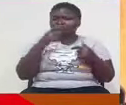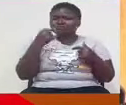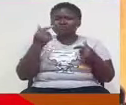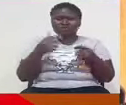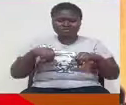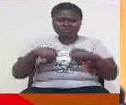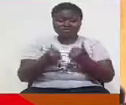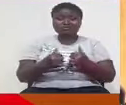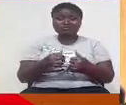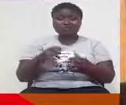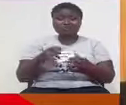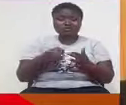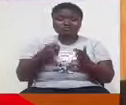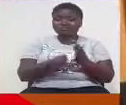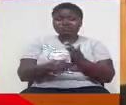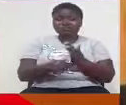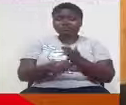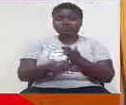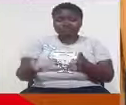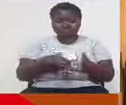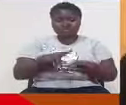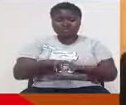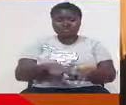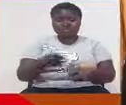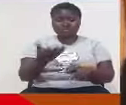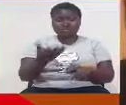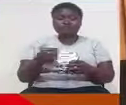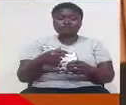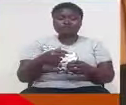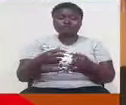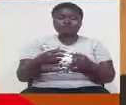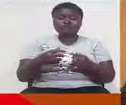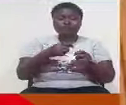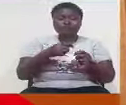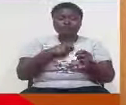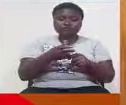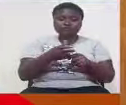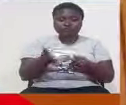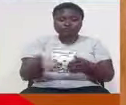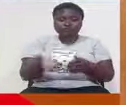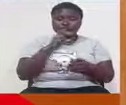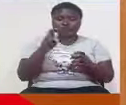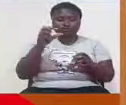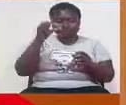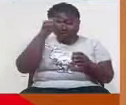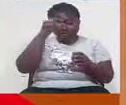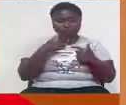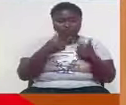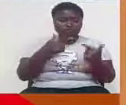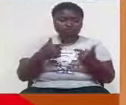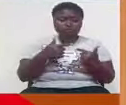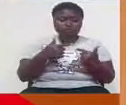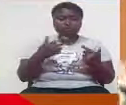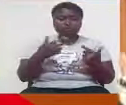deed anakuja na kapo analisha ng'ombe. Kuligana na domereri iria boto cia ugitiri cikoretwo cikiamukira. Ni ati ng'ombe iria cikoretwo